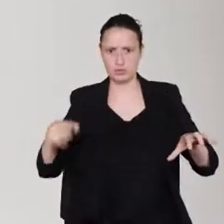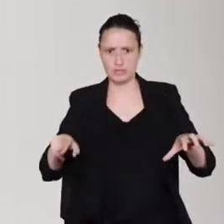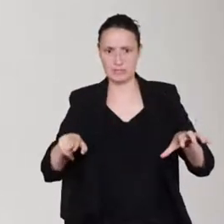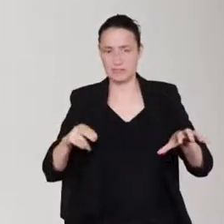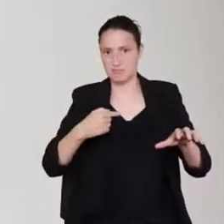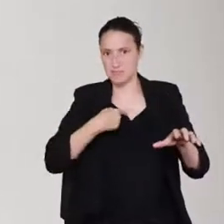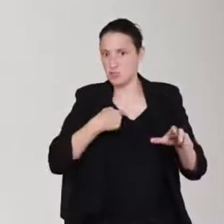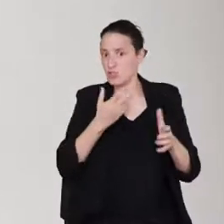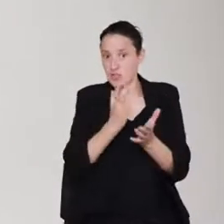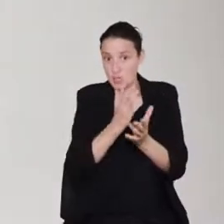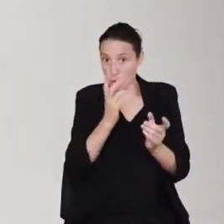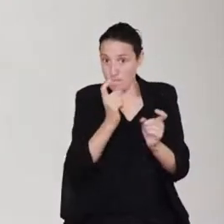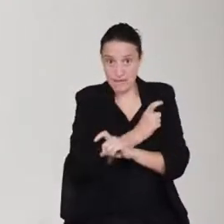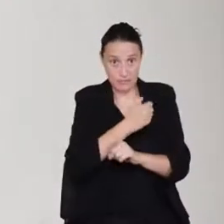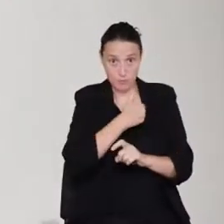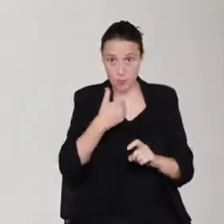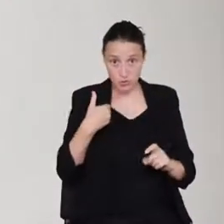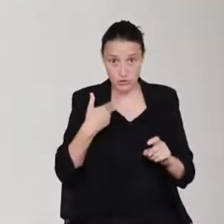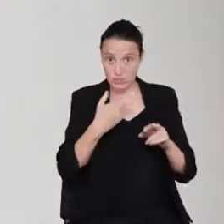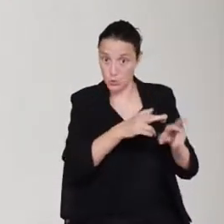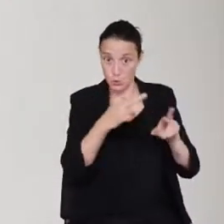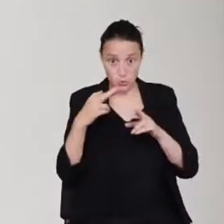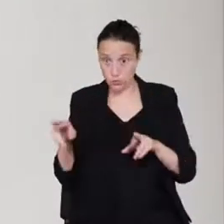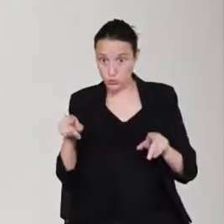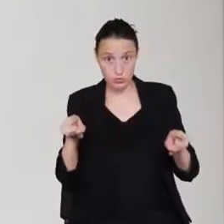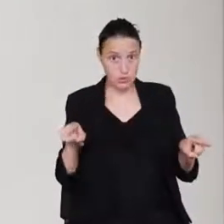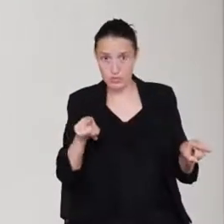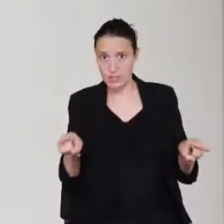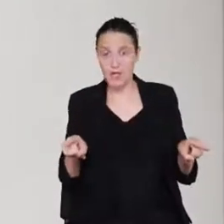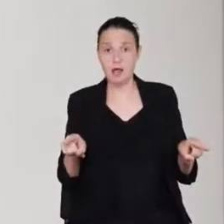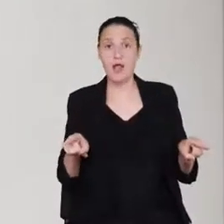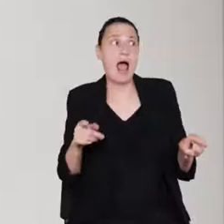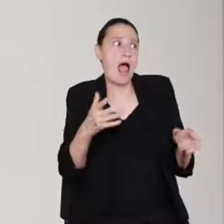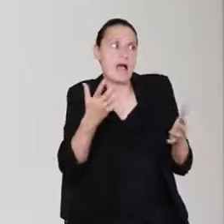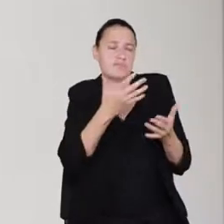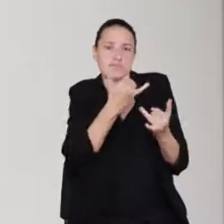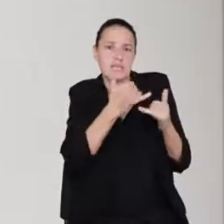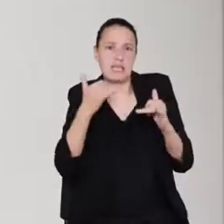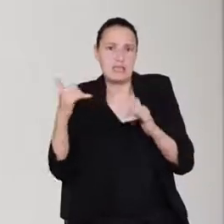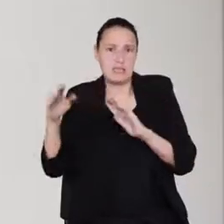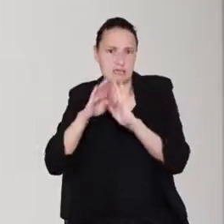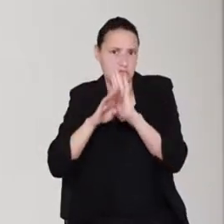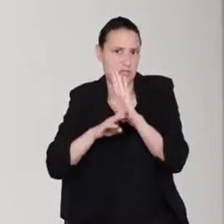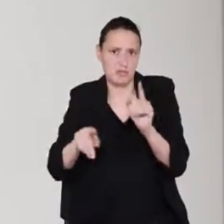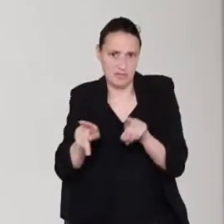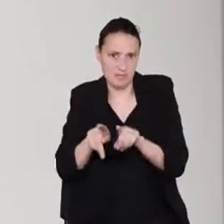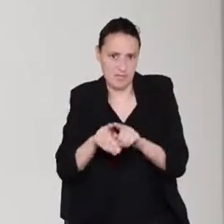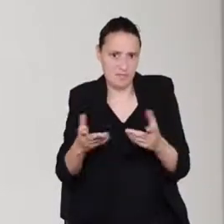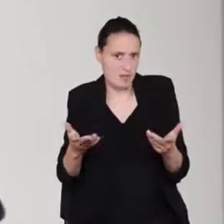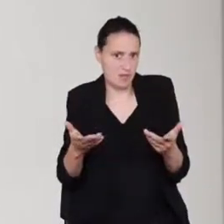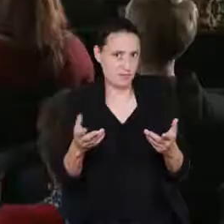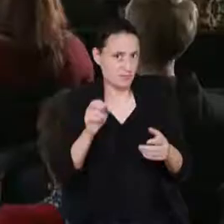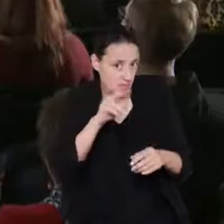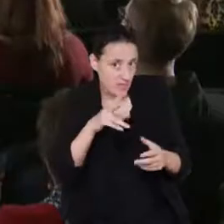do państwa polskiego, a jak gdyby reszta wyglądała tak samo. Mam takie prośbę o przybliżenie tego.